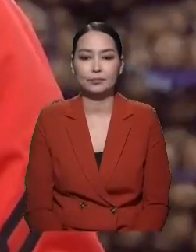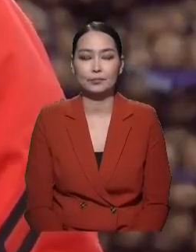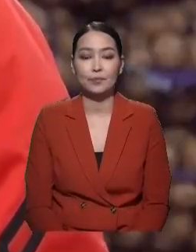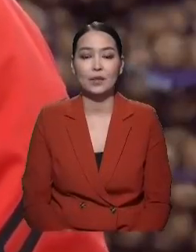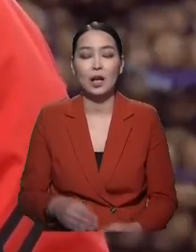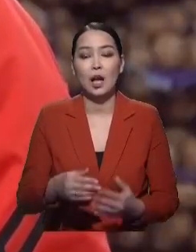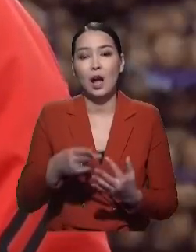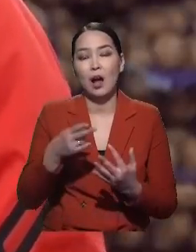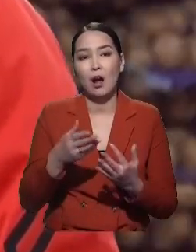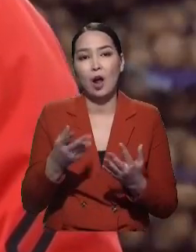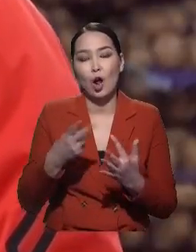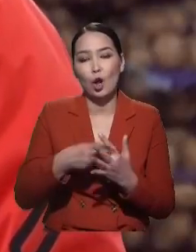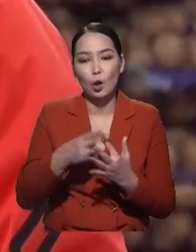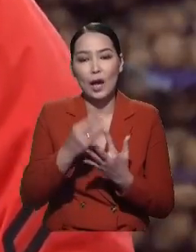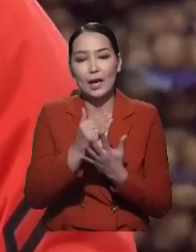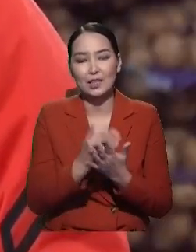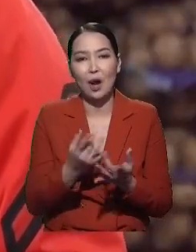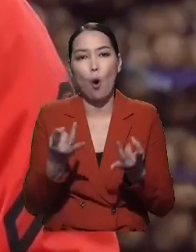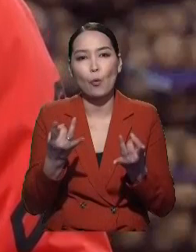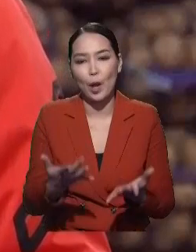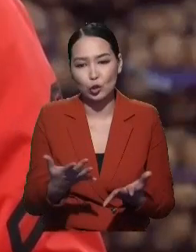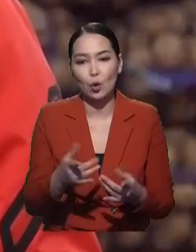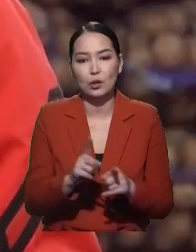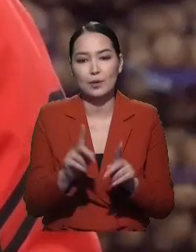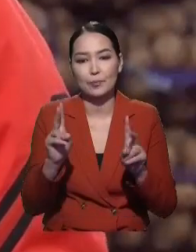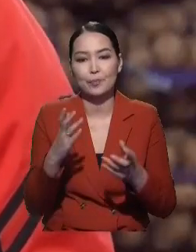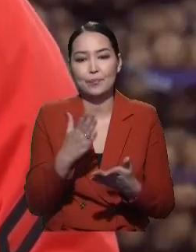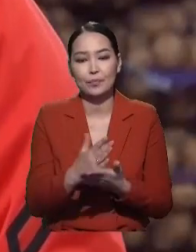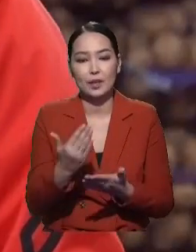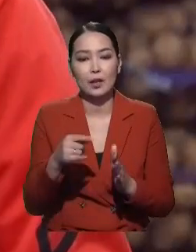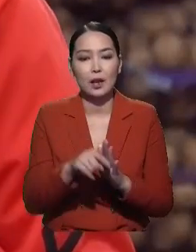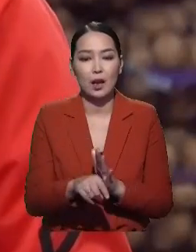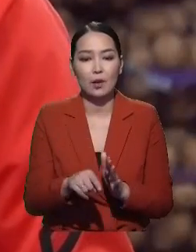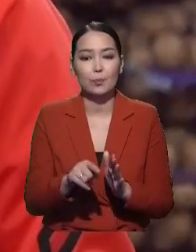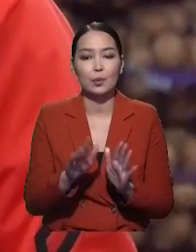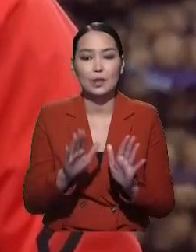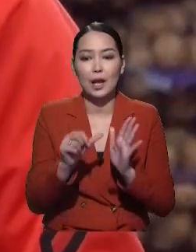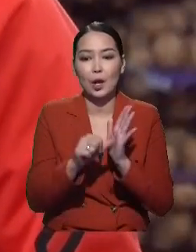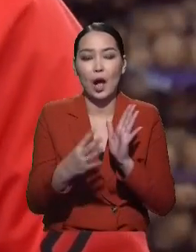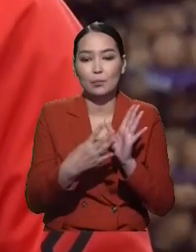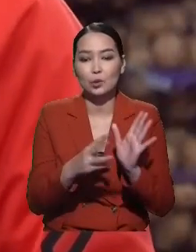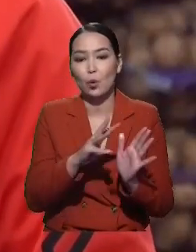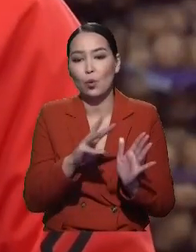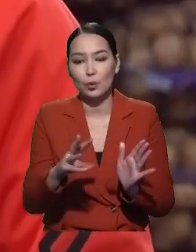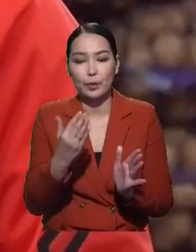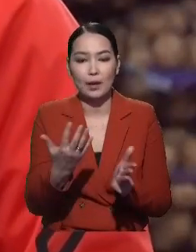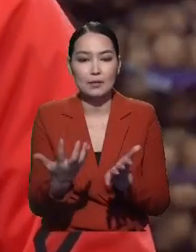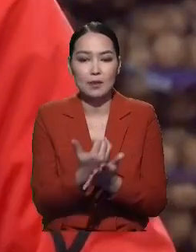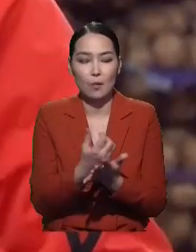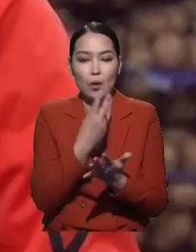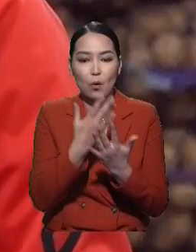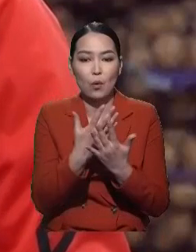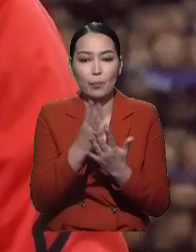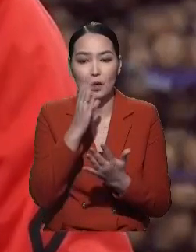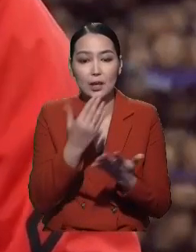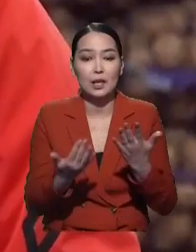Жеңілдетілген режиммен жұмыс жасадық, упрощенка деп аталады. Оның шеңберінде біздер тек қана 69 миллион табыс көрсете алатын болдық. Егер